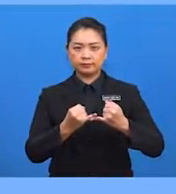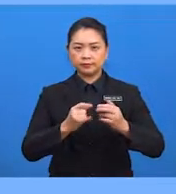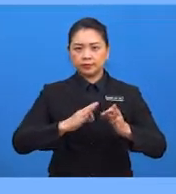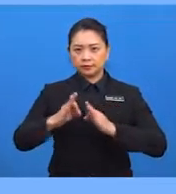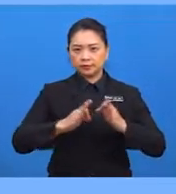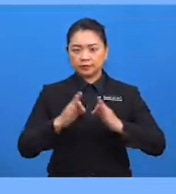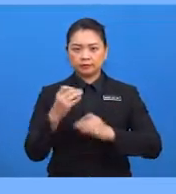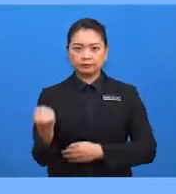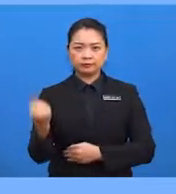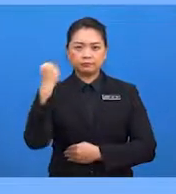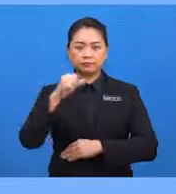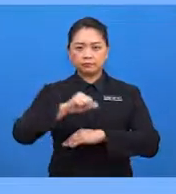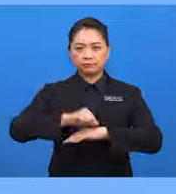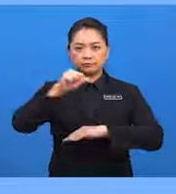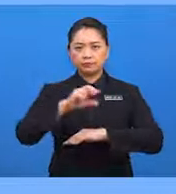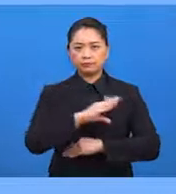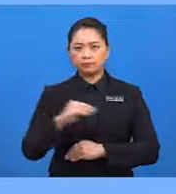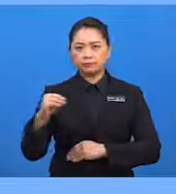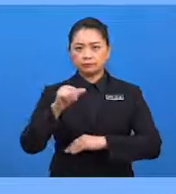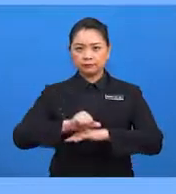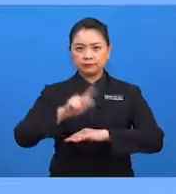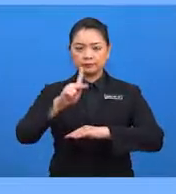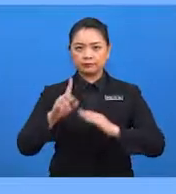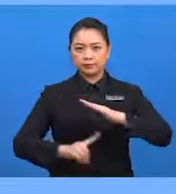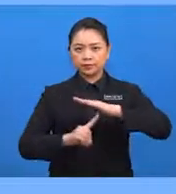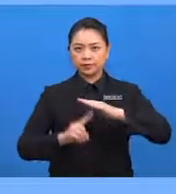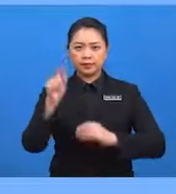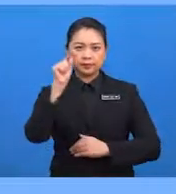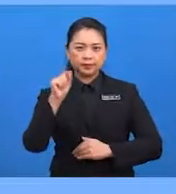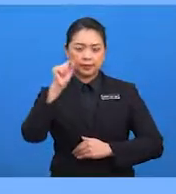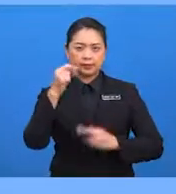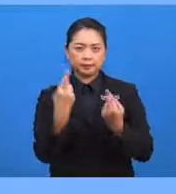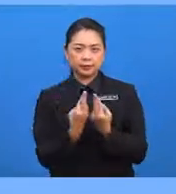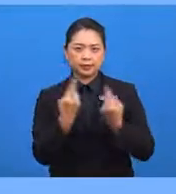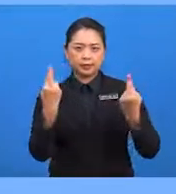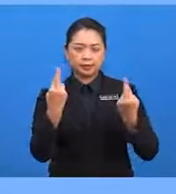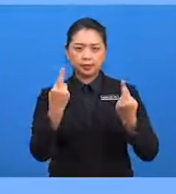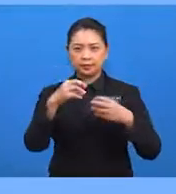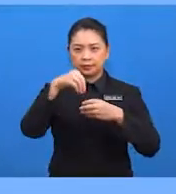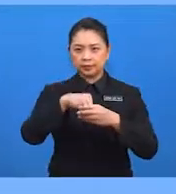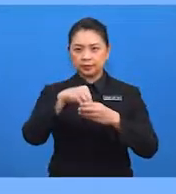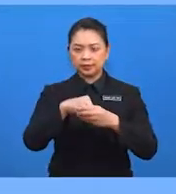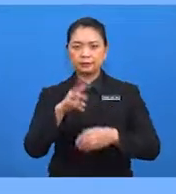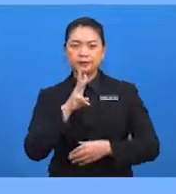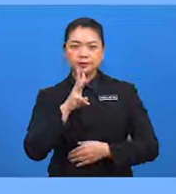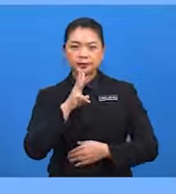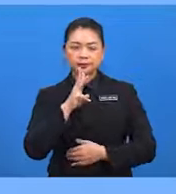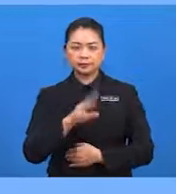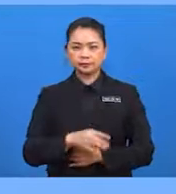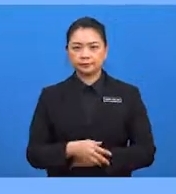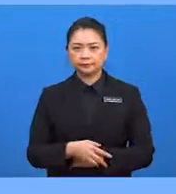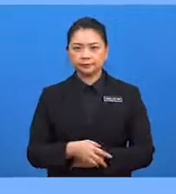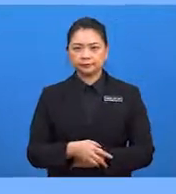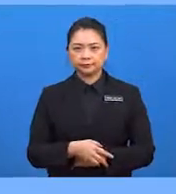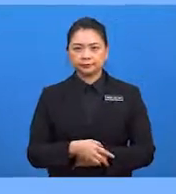menerangkan kekuatan asid dan alkali berdasarkan darjah penceraian di dalam